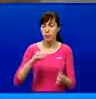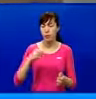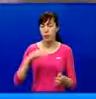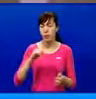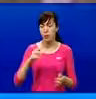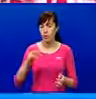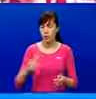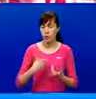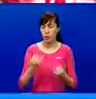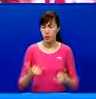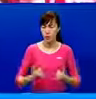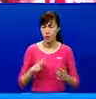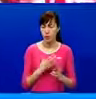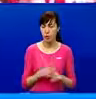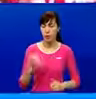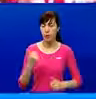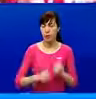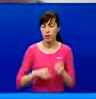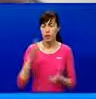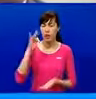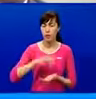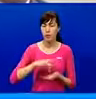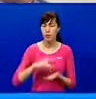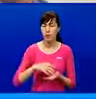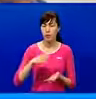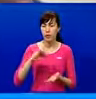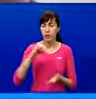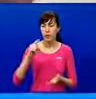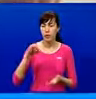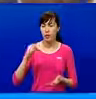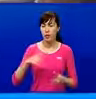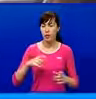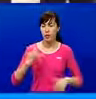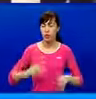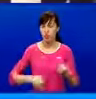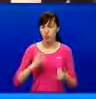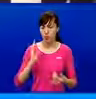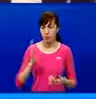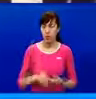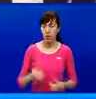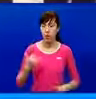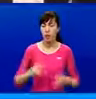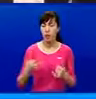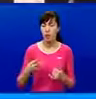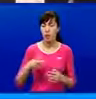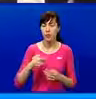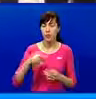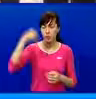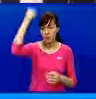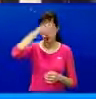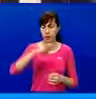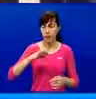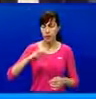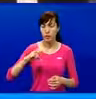Ысқақовты еске алды. Волейбол турнирі көне шаһардағы Изатуллаев атындағы орта мектебінде болып өтті. Турнирді алғаш рет 2003 жылы Ғани Ысқақовтың